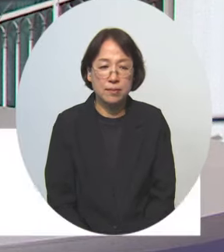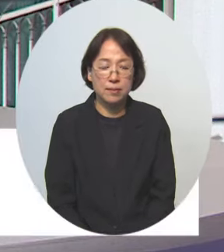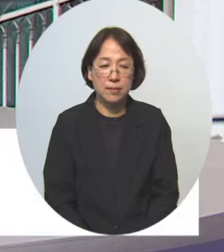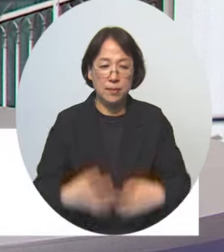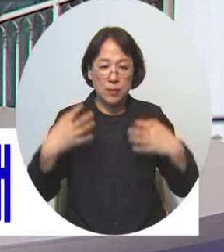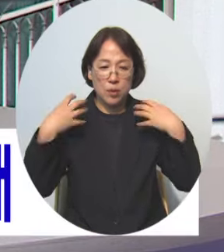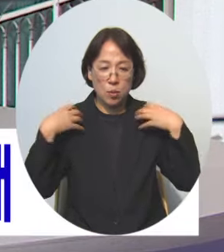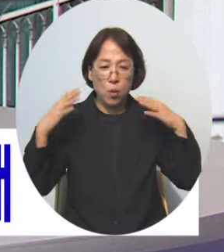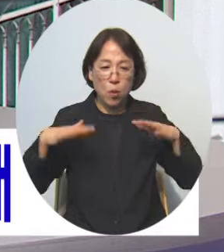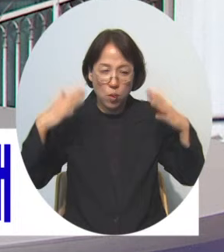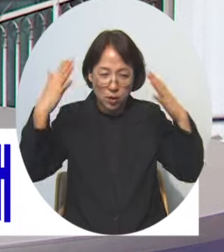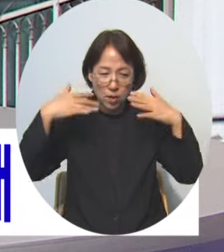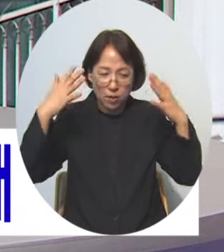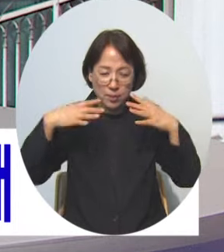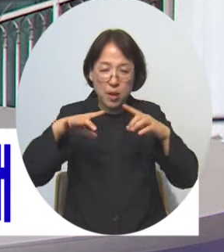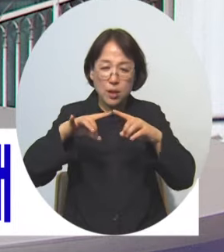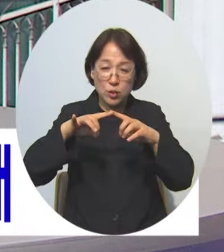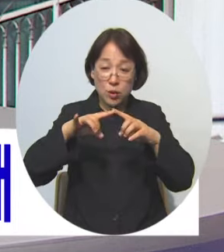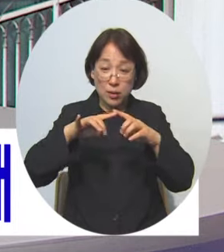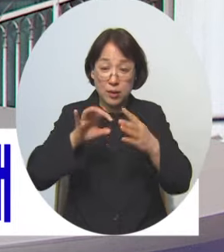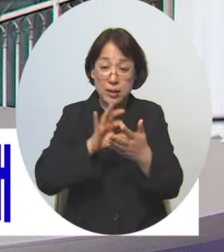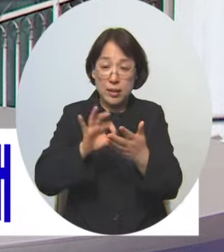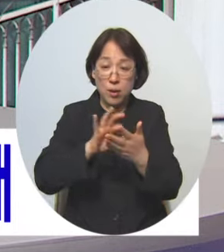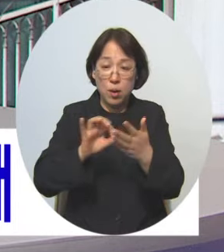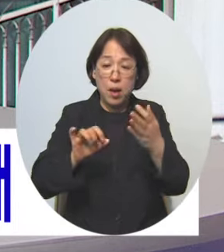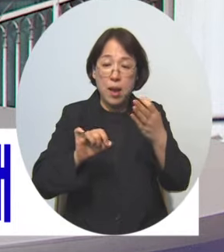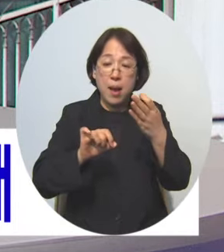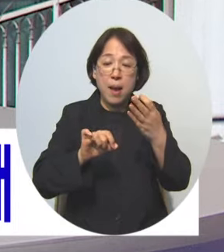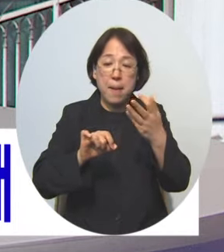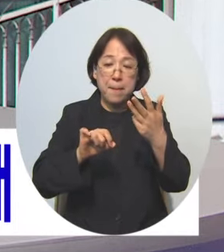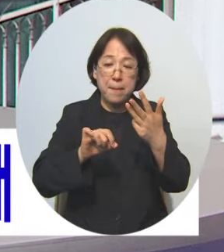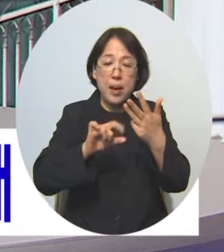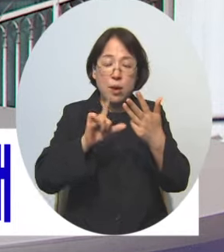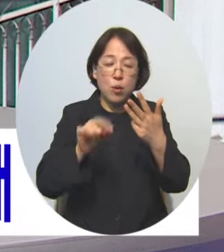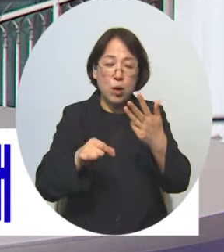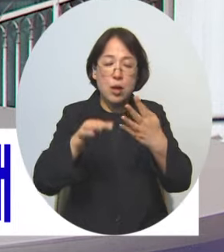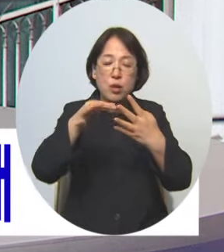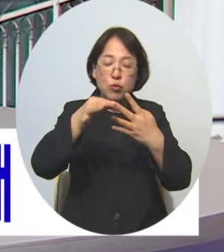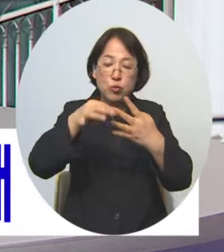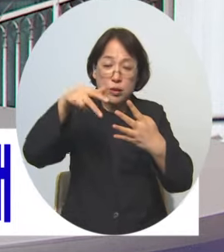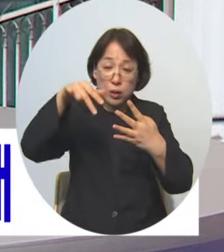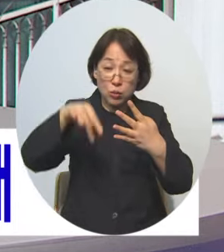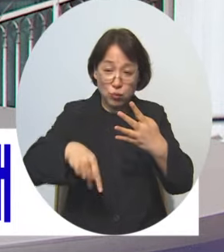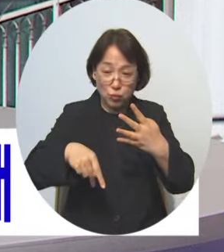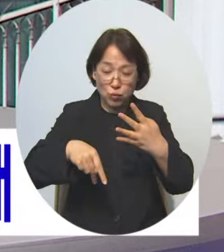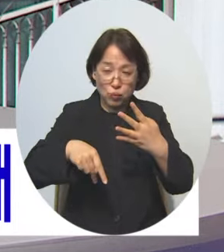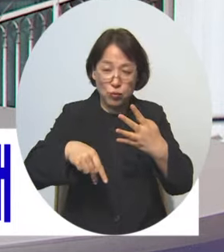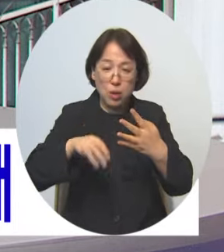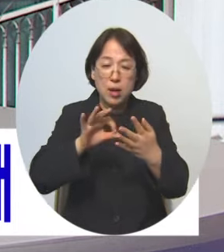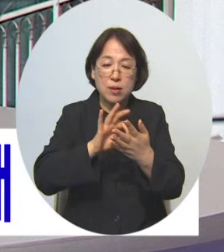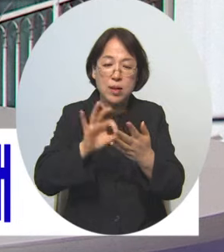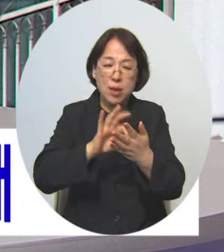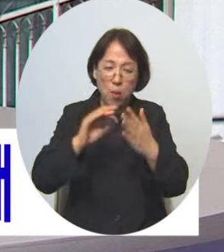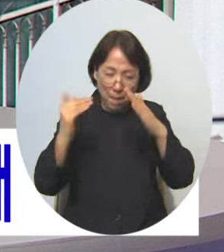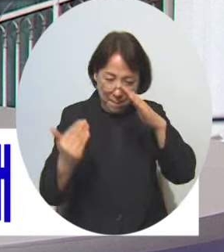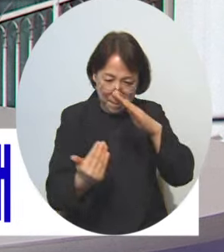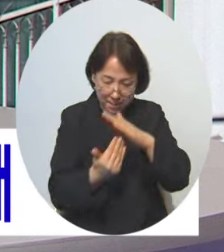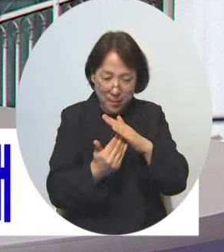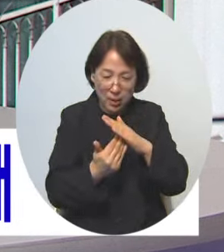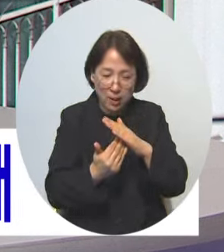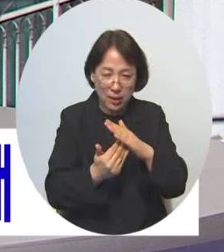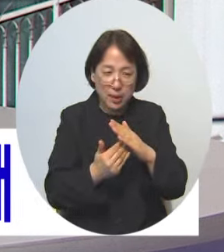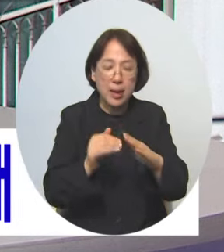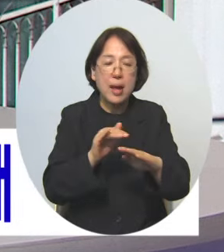정부는 올여름 최대 전력 수요가 8월 둘째 주 발생할 것으로 보고 전력 소비 급증에 대비한 수급 대책을